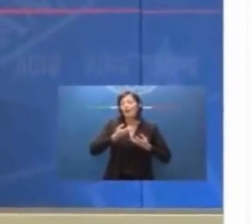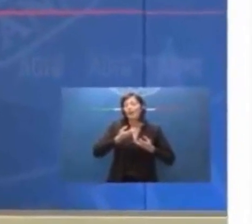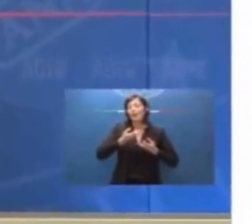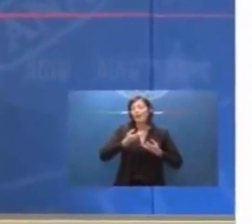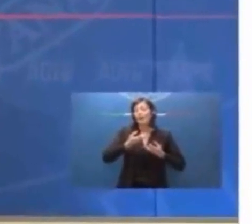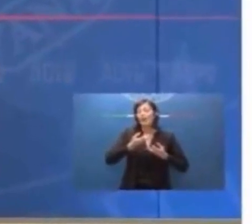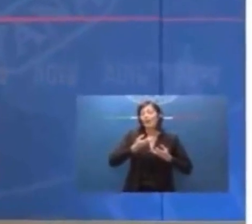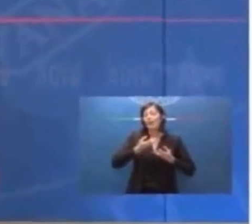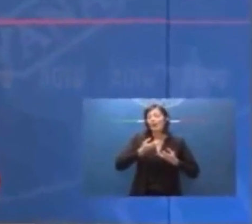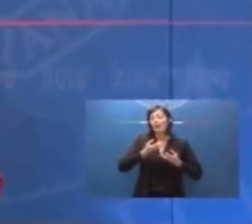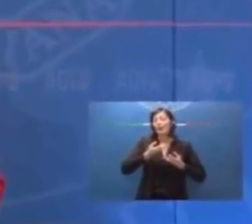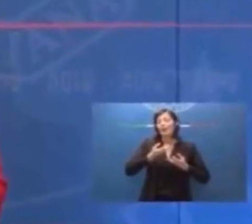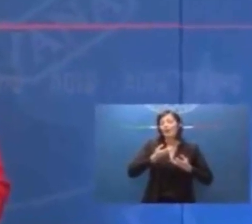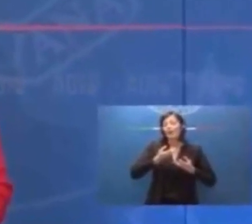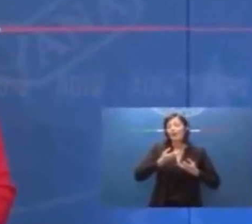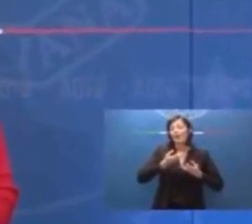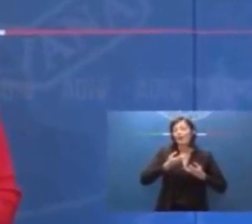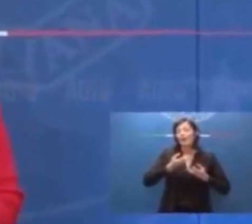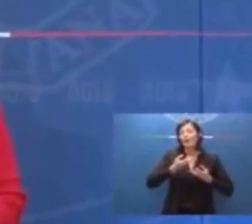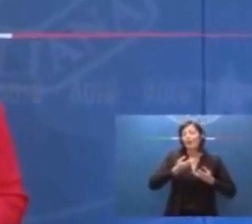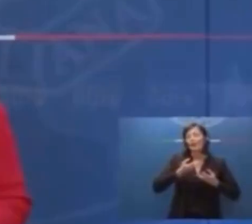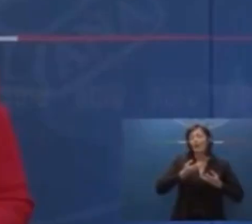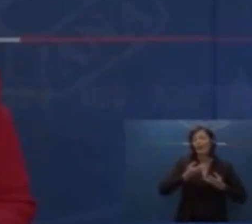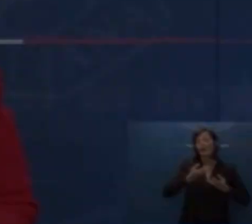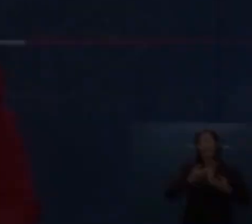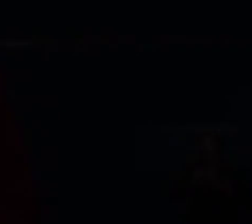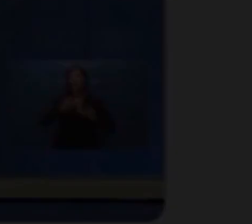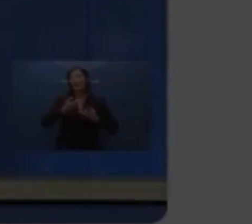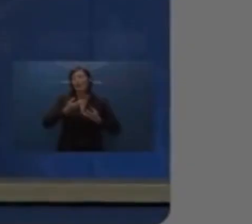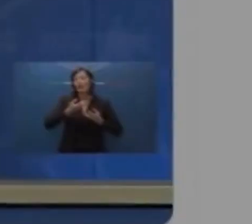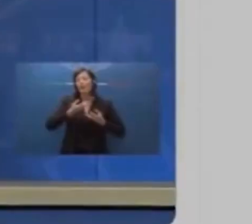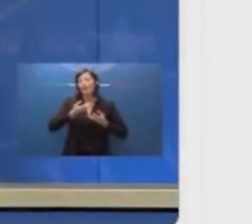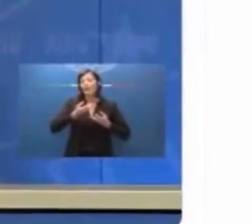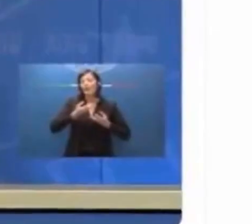Sopra il video, il commento di Jean Perego, il ritorno della pescivendola.